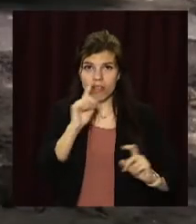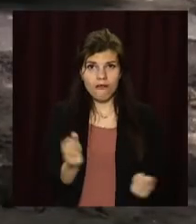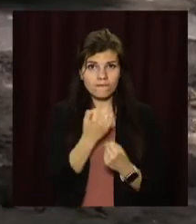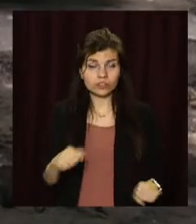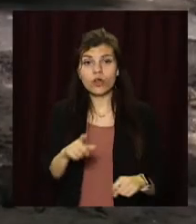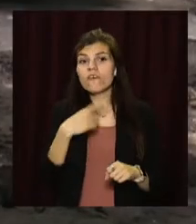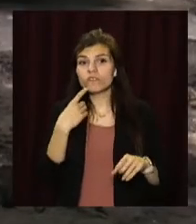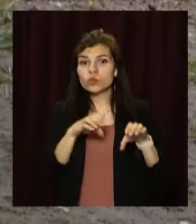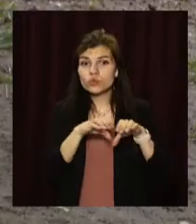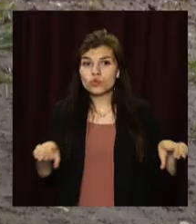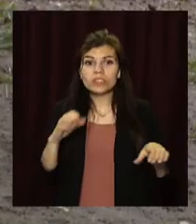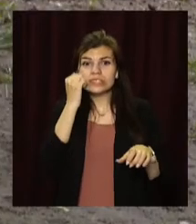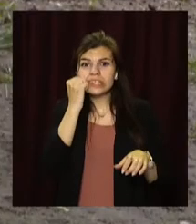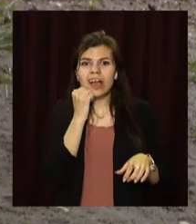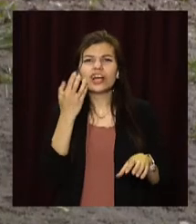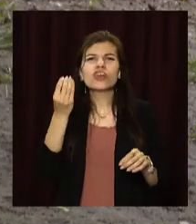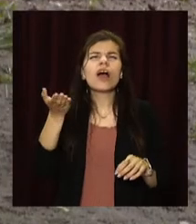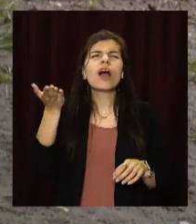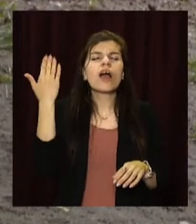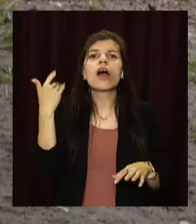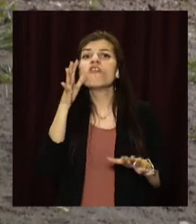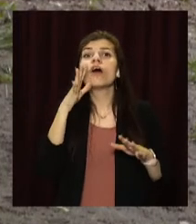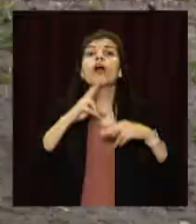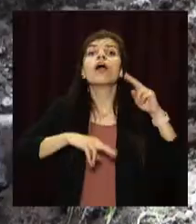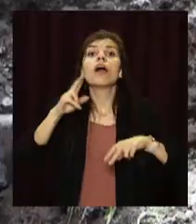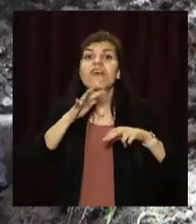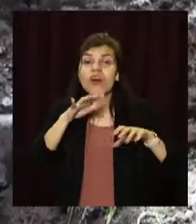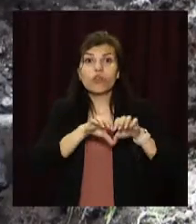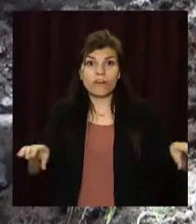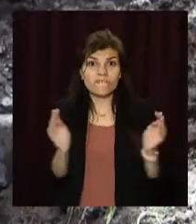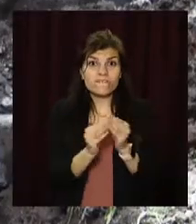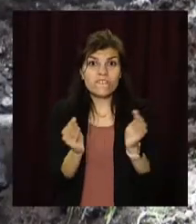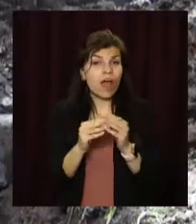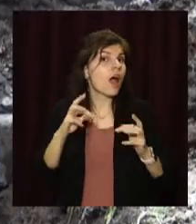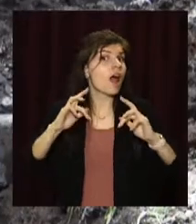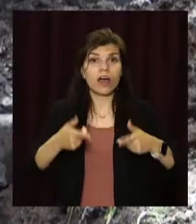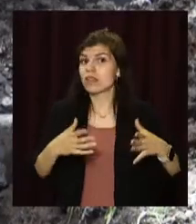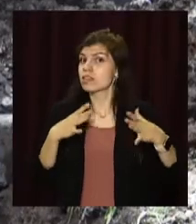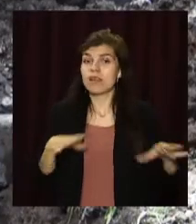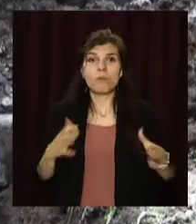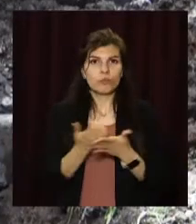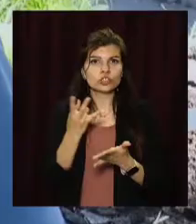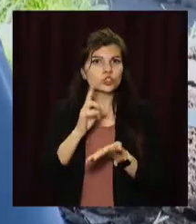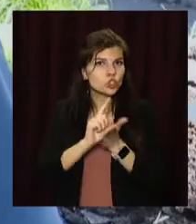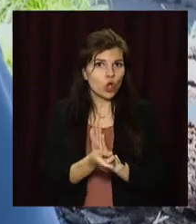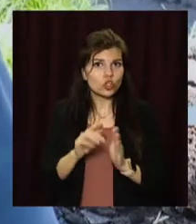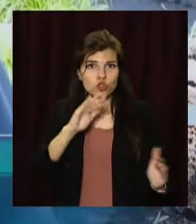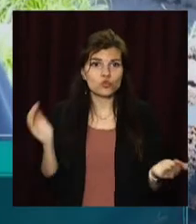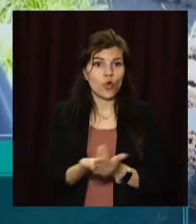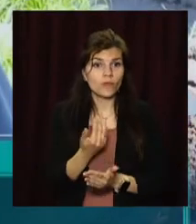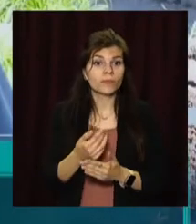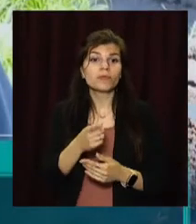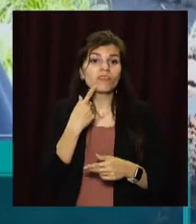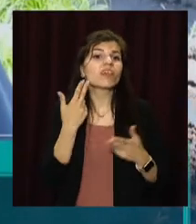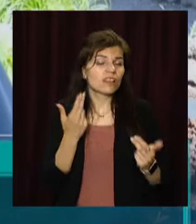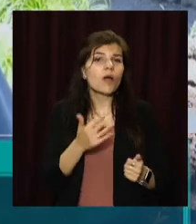чавунні труби, що встановили ще при зведенні будинку, давно застаріли, отже ці комунікації потребували термінового оновлення. Якщо він приходить в